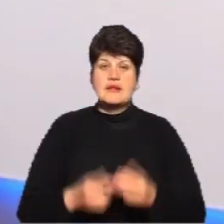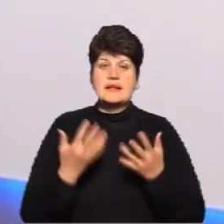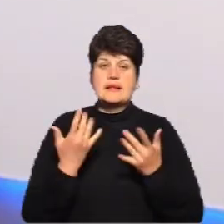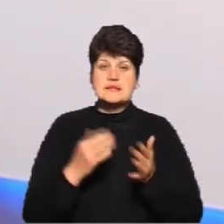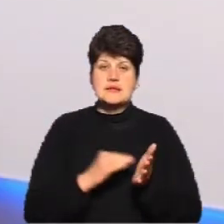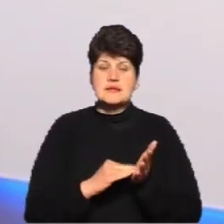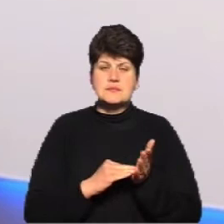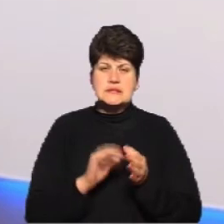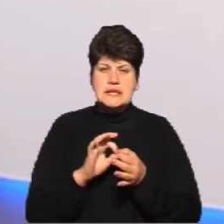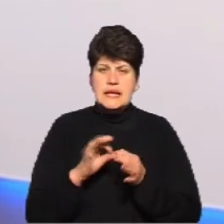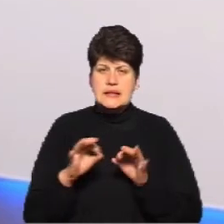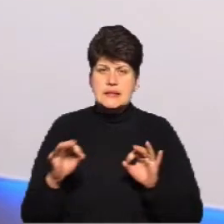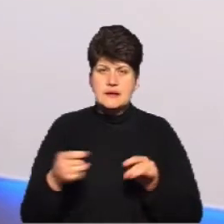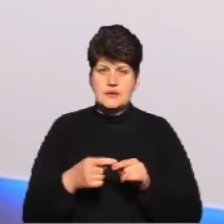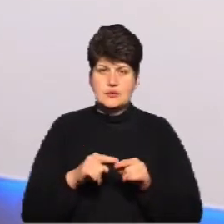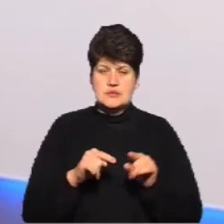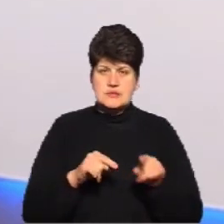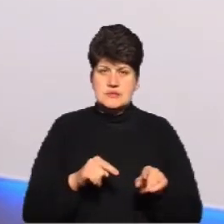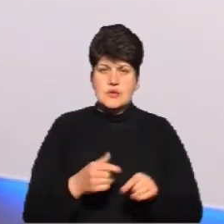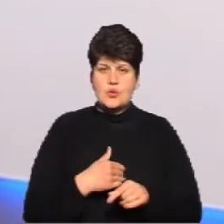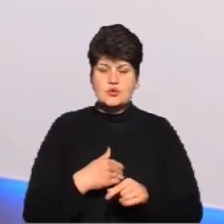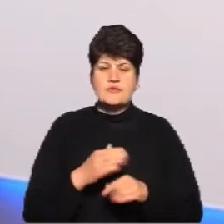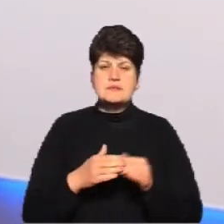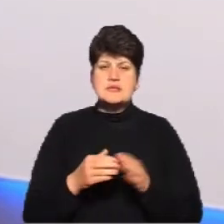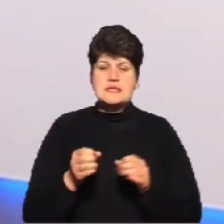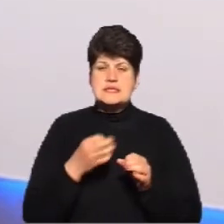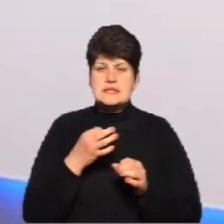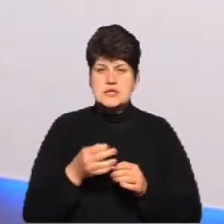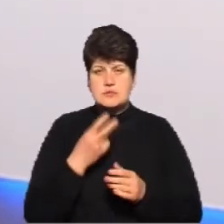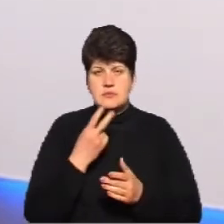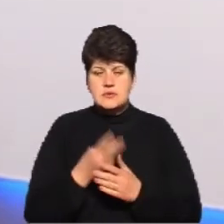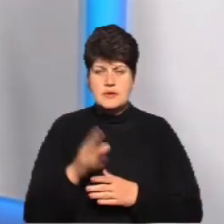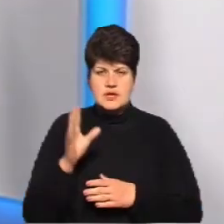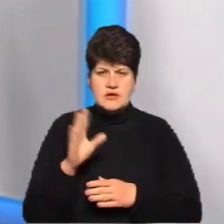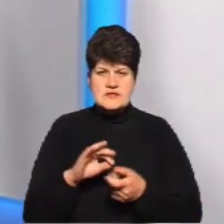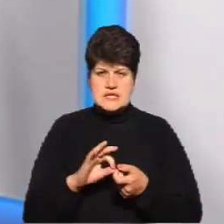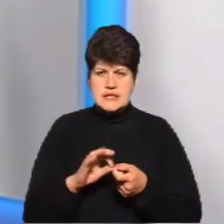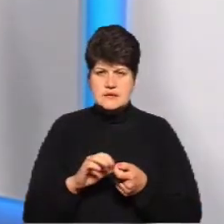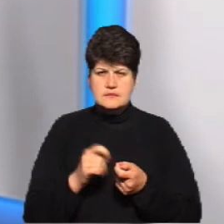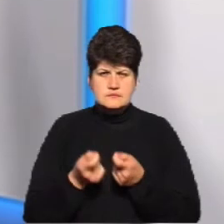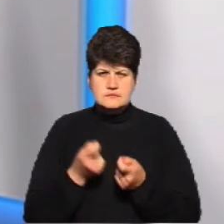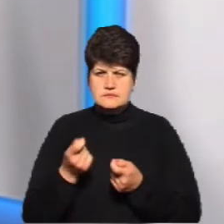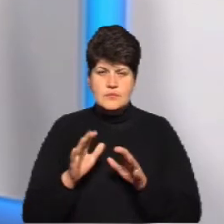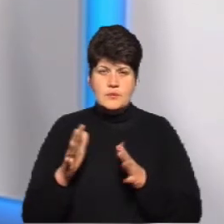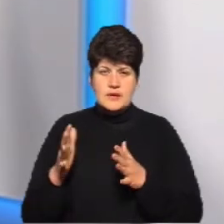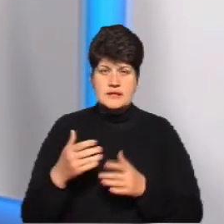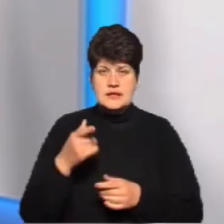детально цей механізм? Хочеться, щоб ви, як фахівець, сказали, чи передбачено там всі детальні моменти? Ну, якраз я тільки що